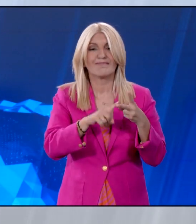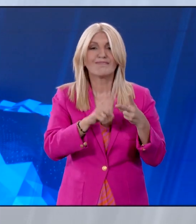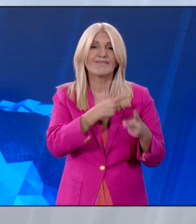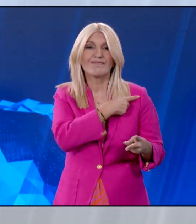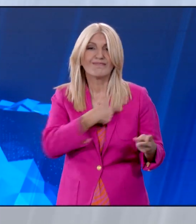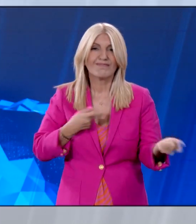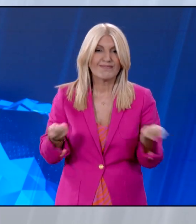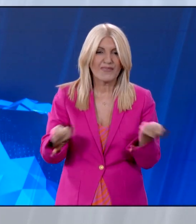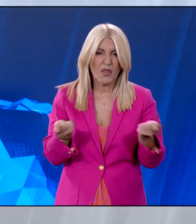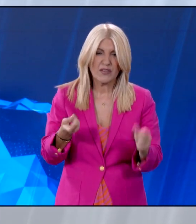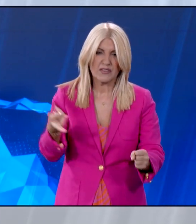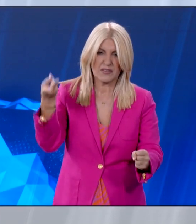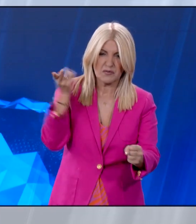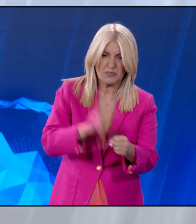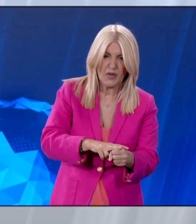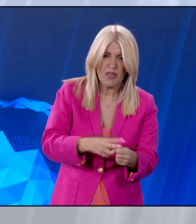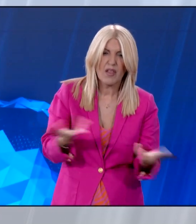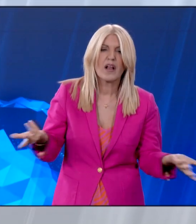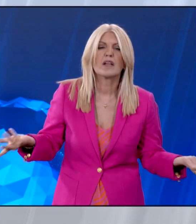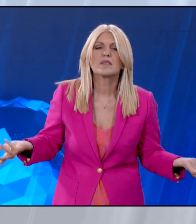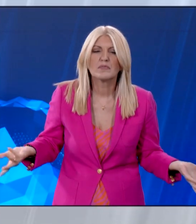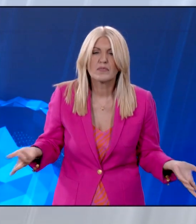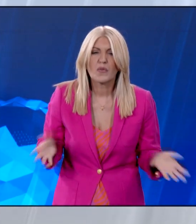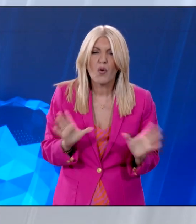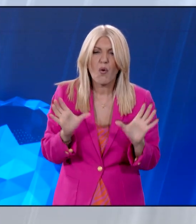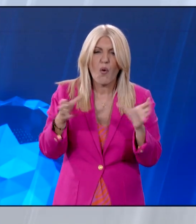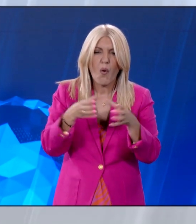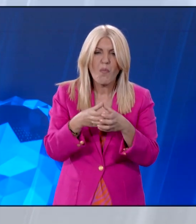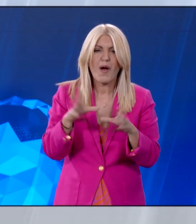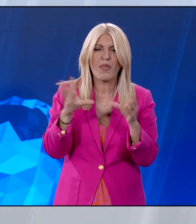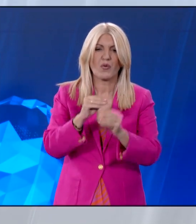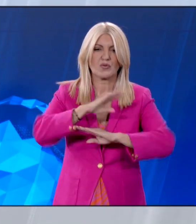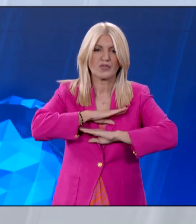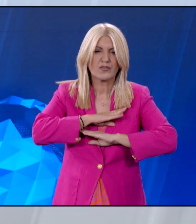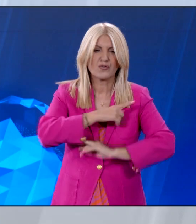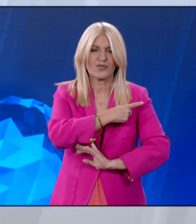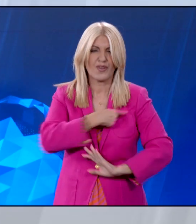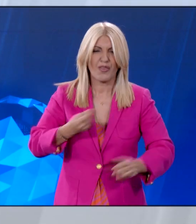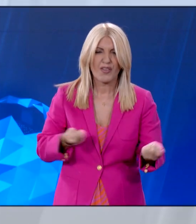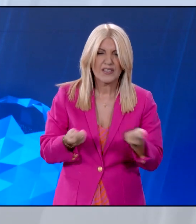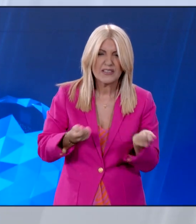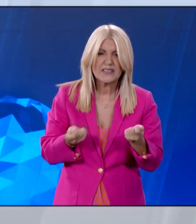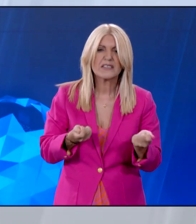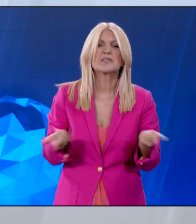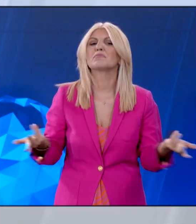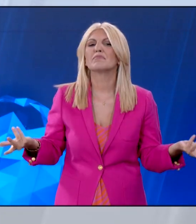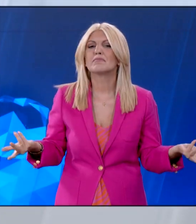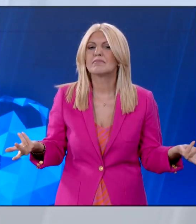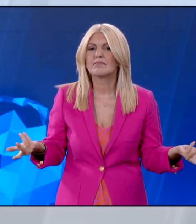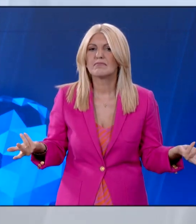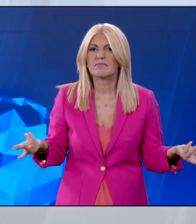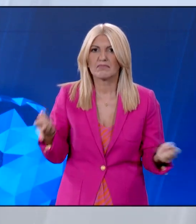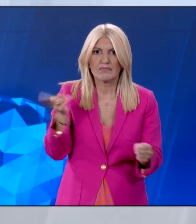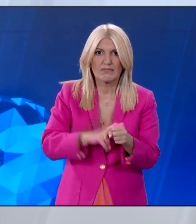political personalities, for example, or a group of soldiers or commanders or strategic facilities.